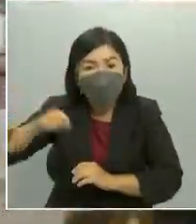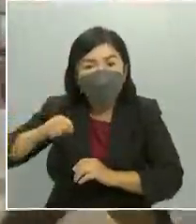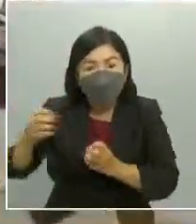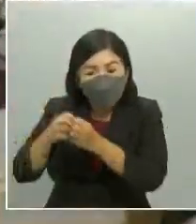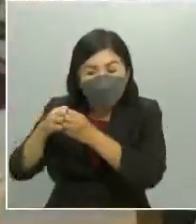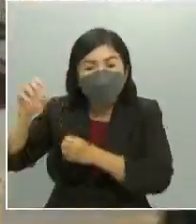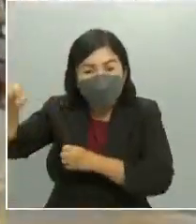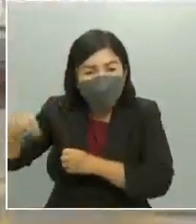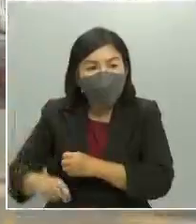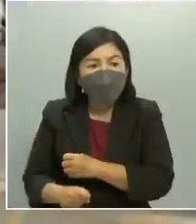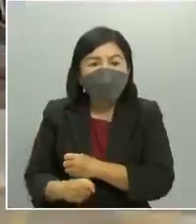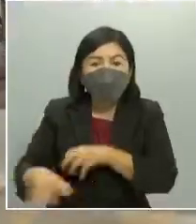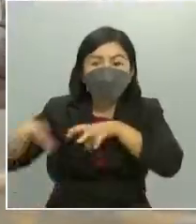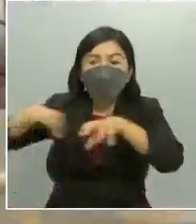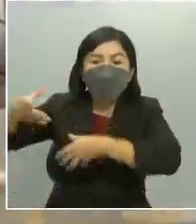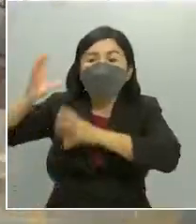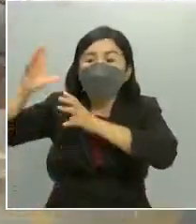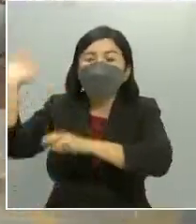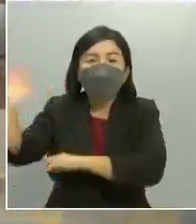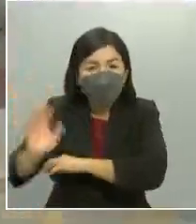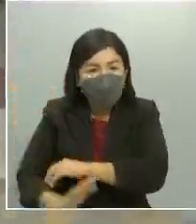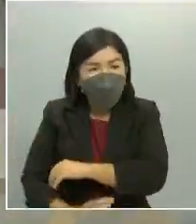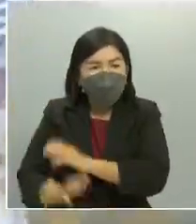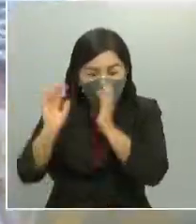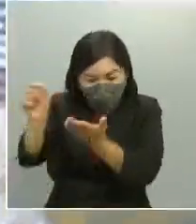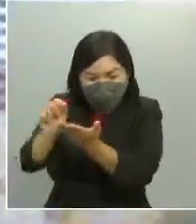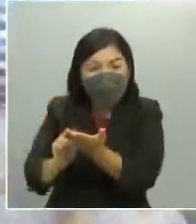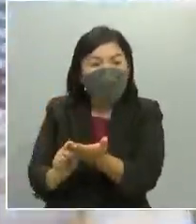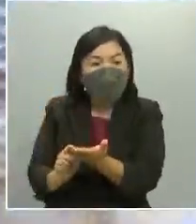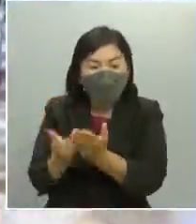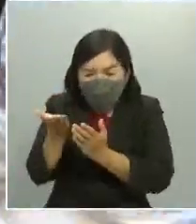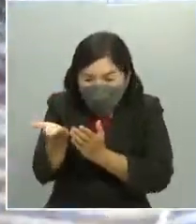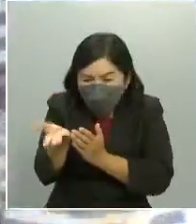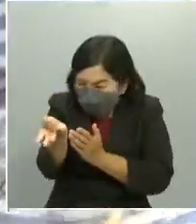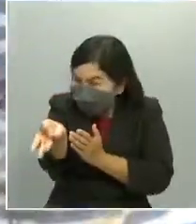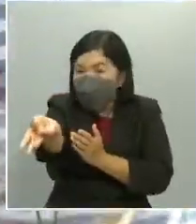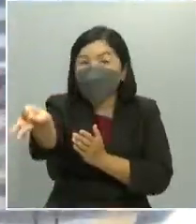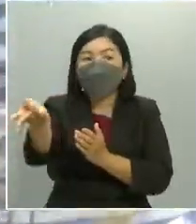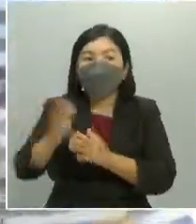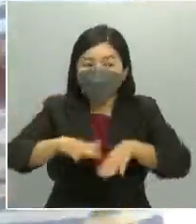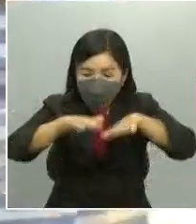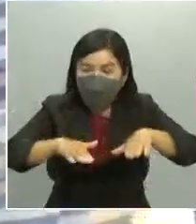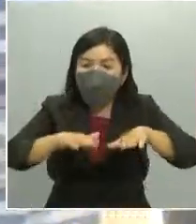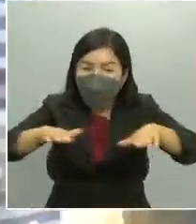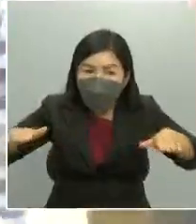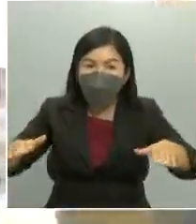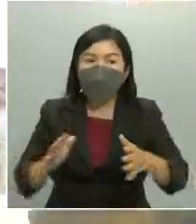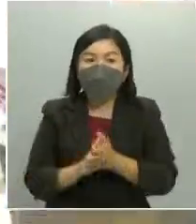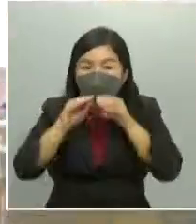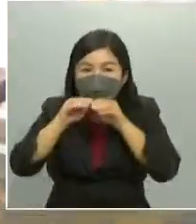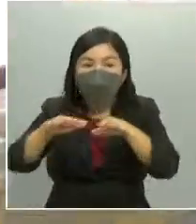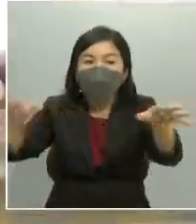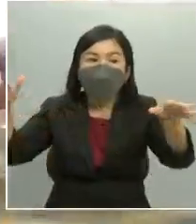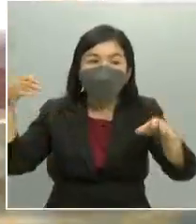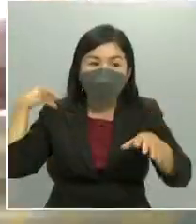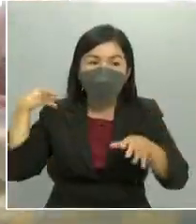มันจะไปรับไฟล์หนังเอาอ่ะเล็กๆให้น้องของเราไปป้าป้อม